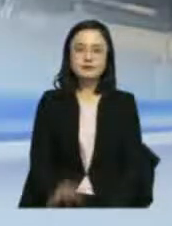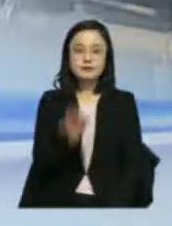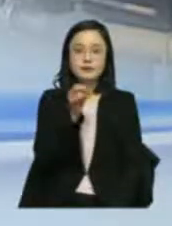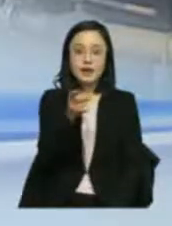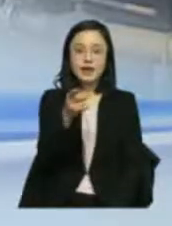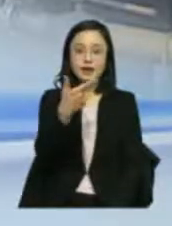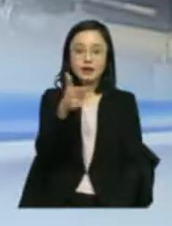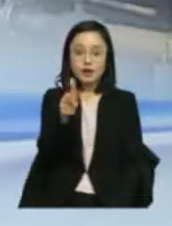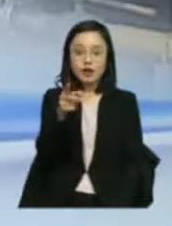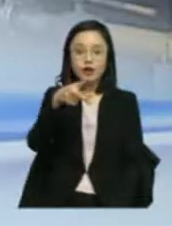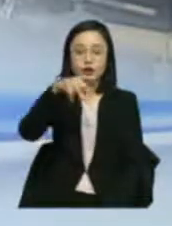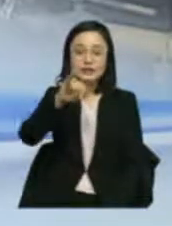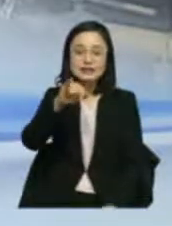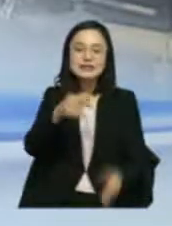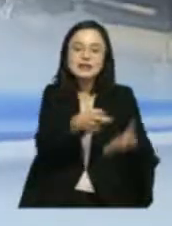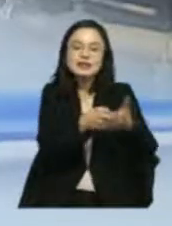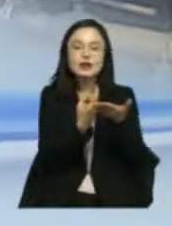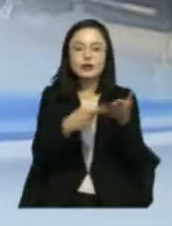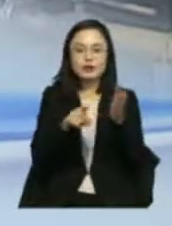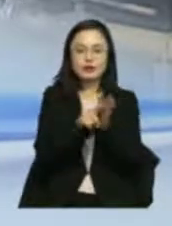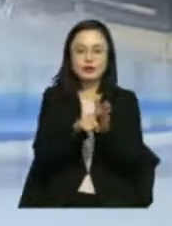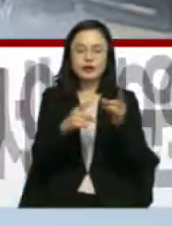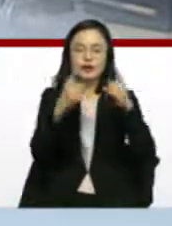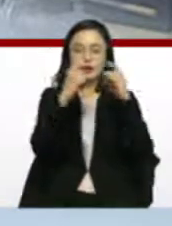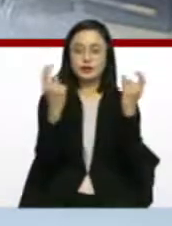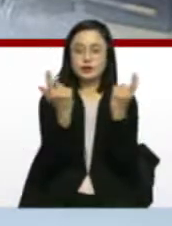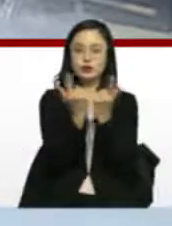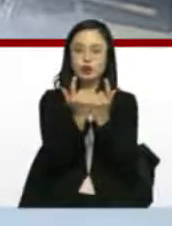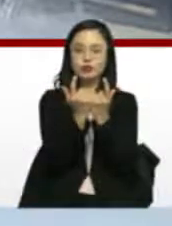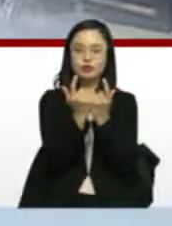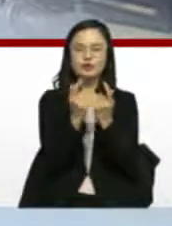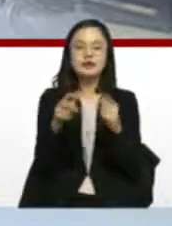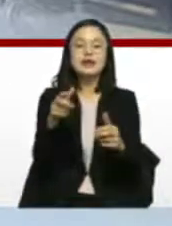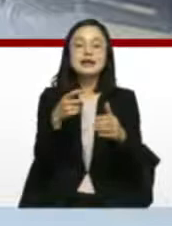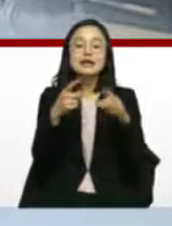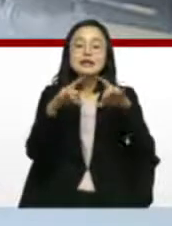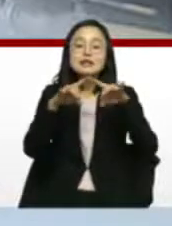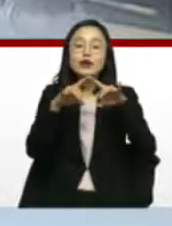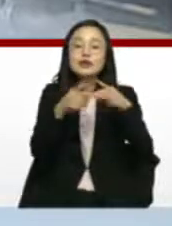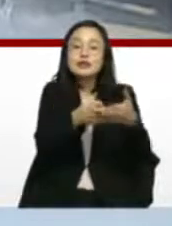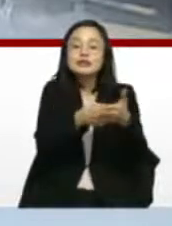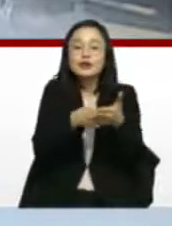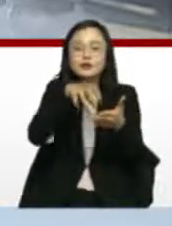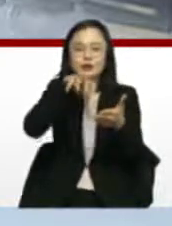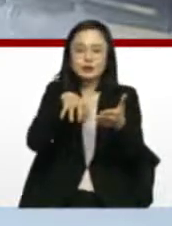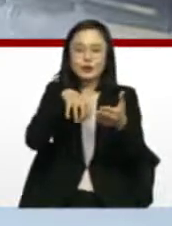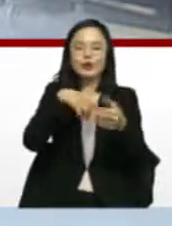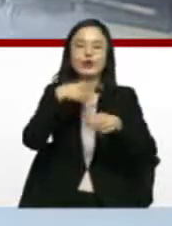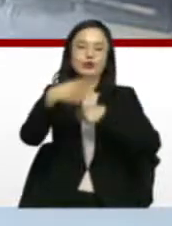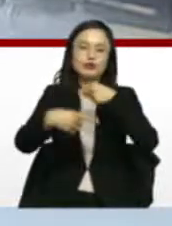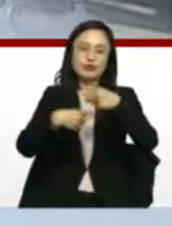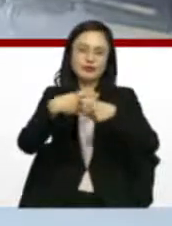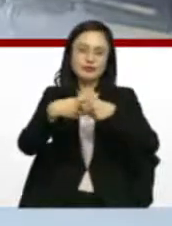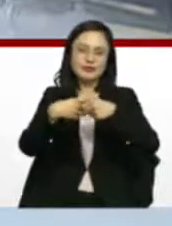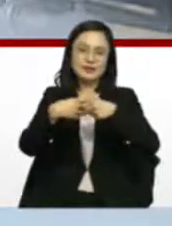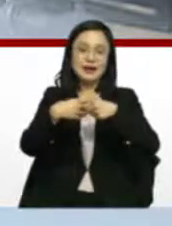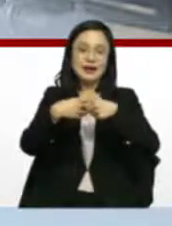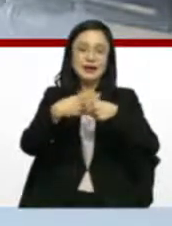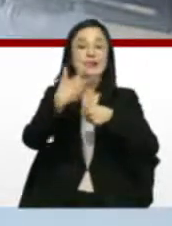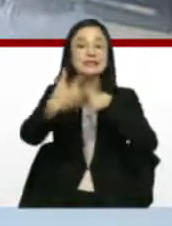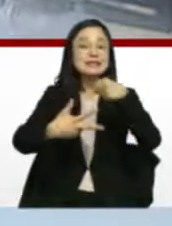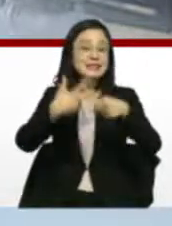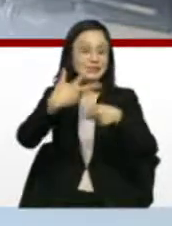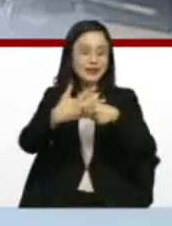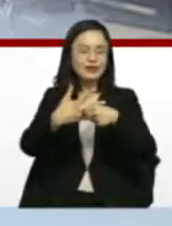에너지 절약을 위해 운영되고 있는 성북절전소가 올해로 7년 차입니다. 지난 7년간 성북절전소를 통해